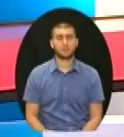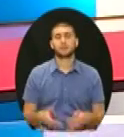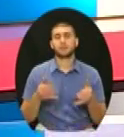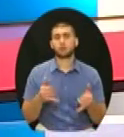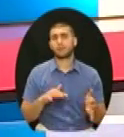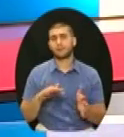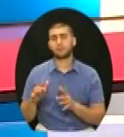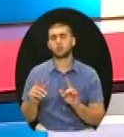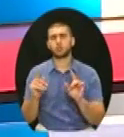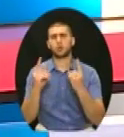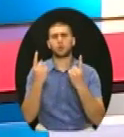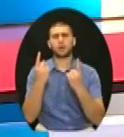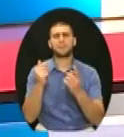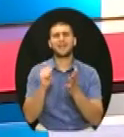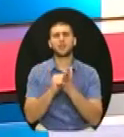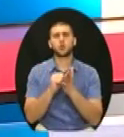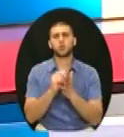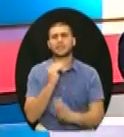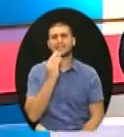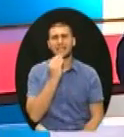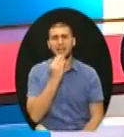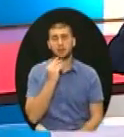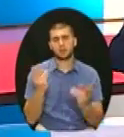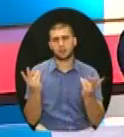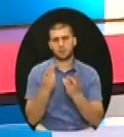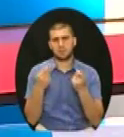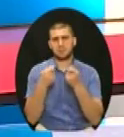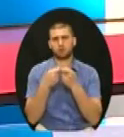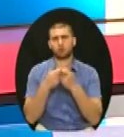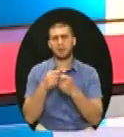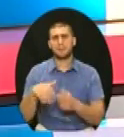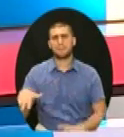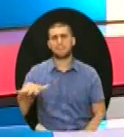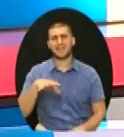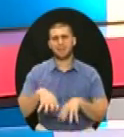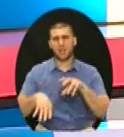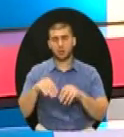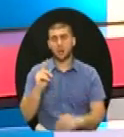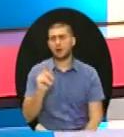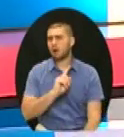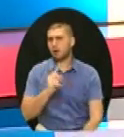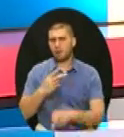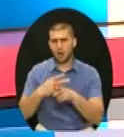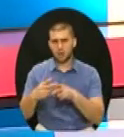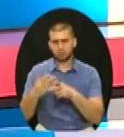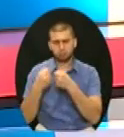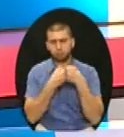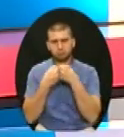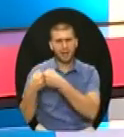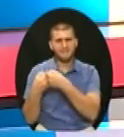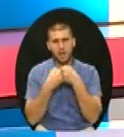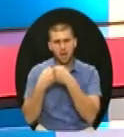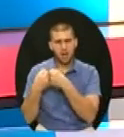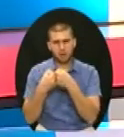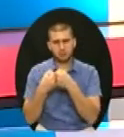עכשיו אנחנו למה שמתחולל בעיתונות הישראלית, כמובן בהקשר של מערכת הבחירות, אבל לא רק, והמאבק